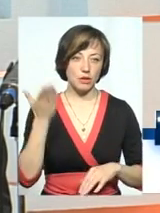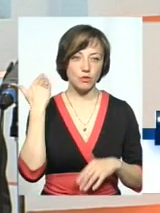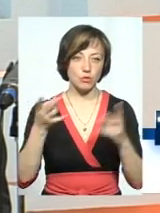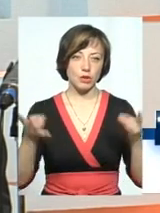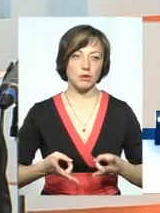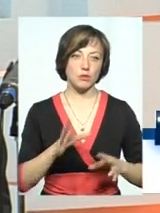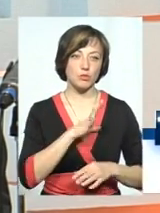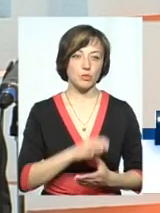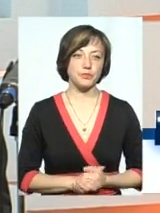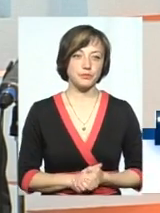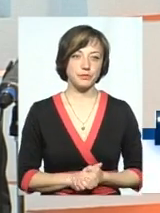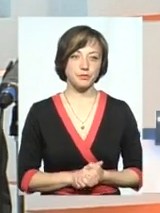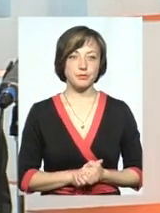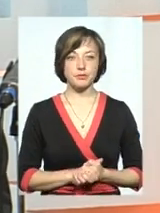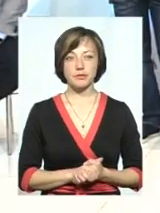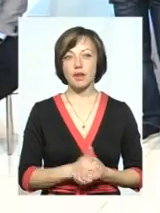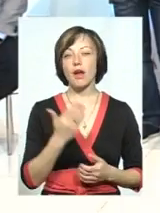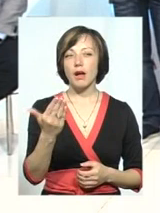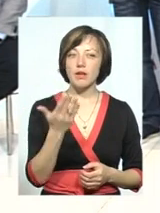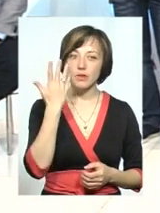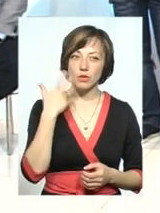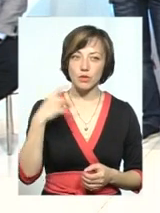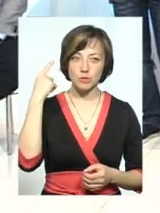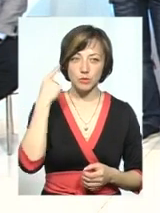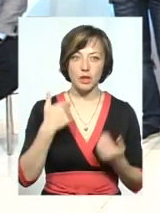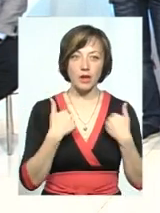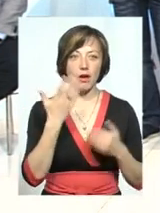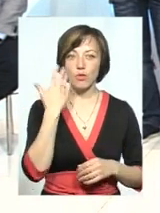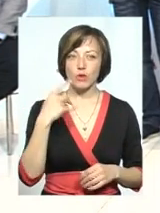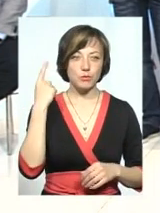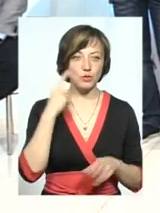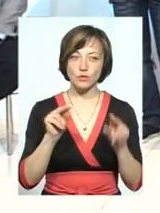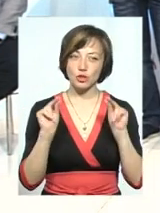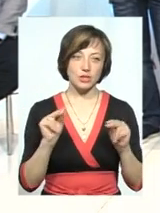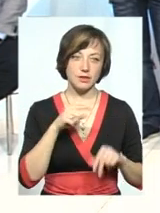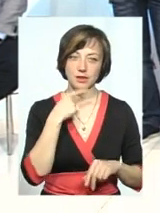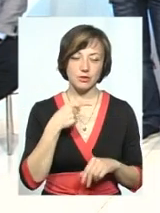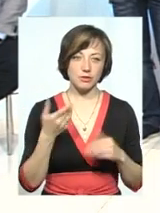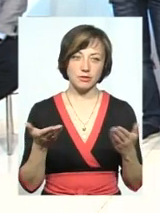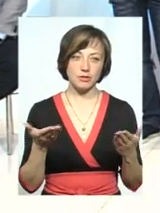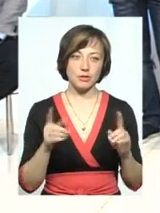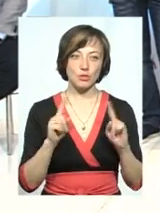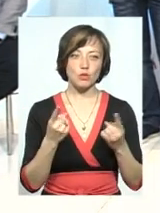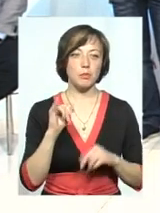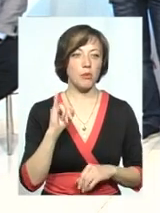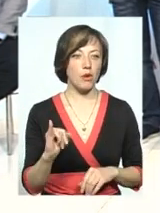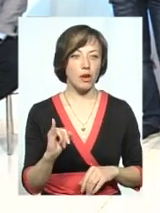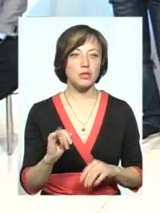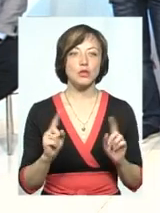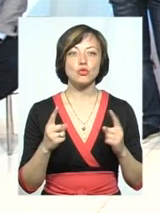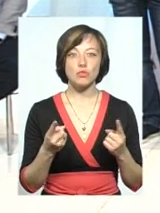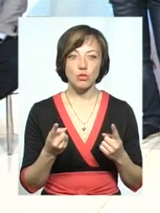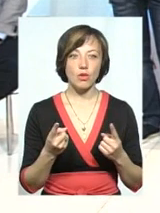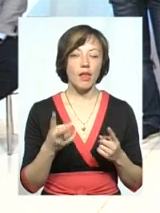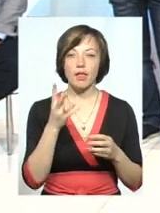назріли. Сергій, коли почули? Ну, я коли почув, я, чесно кажучи, оцінив це рішення як дуже погане. Чому? Тому що